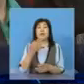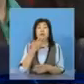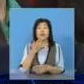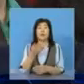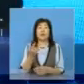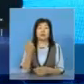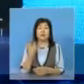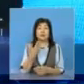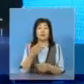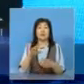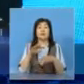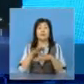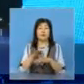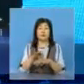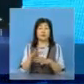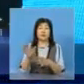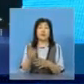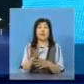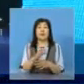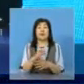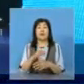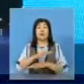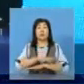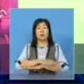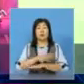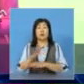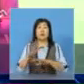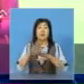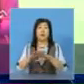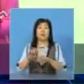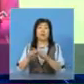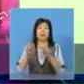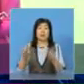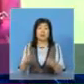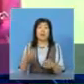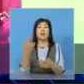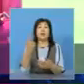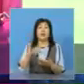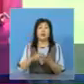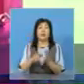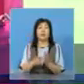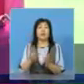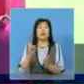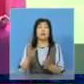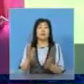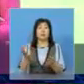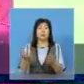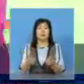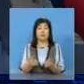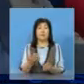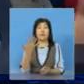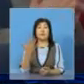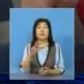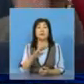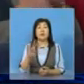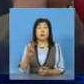береді. 2017 жылы тұрғын үй құрылыс жинақ банкінен депозит ашып, бір бөлмелі пәтерге қол жеткізді. Баспана құны 5